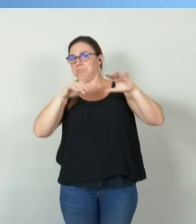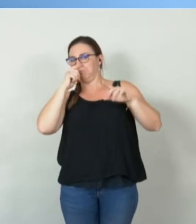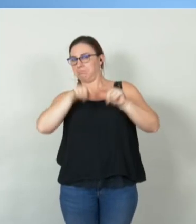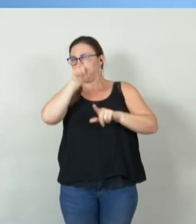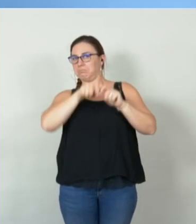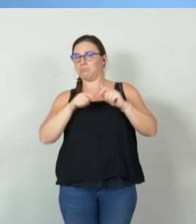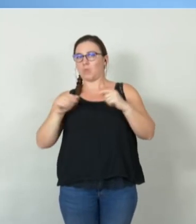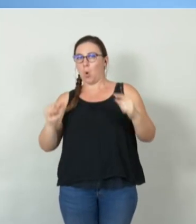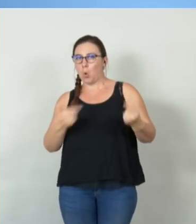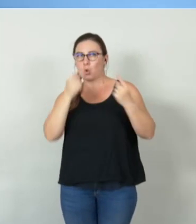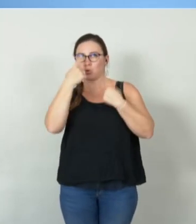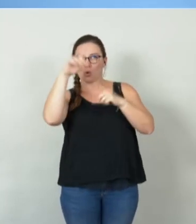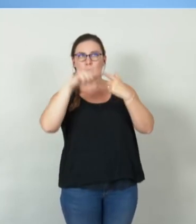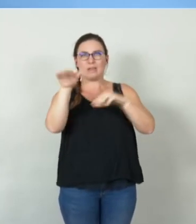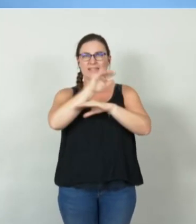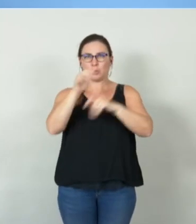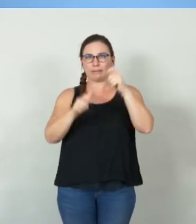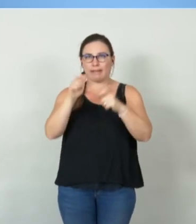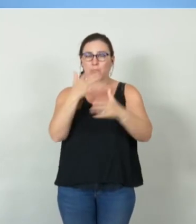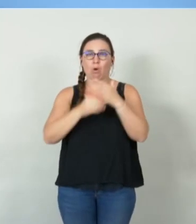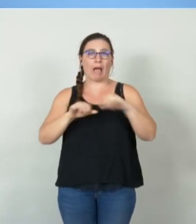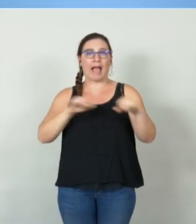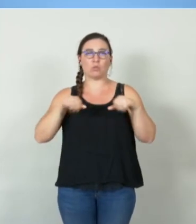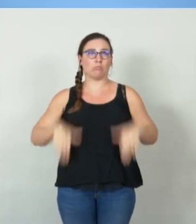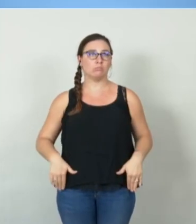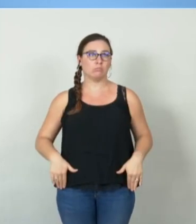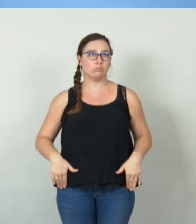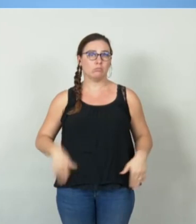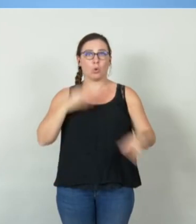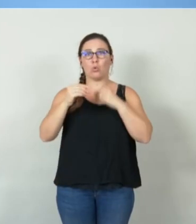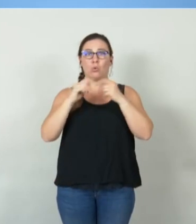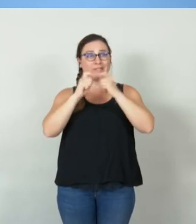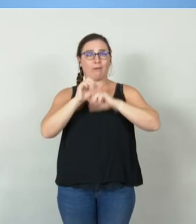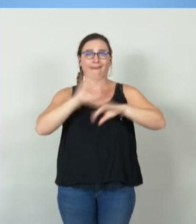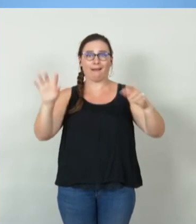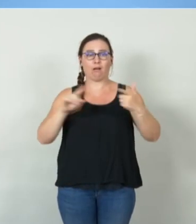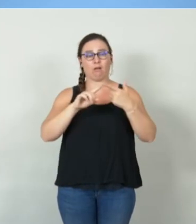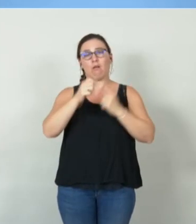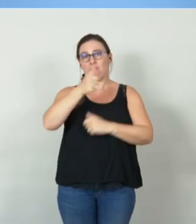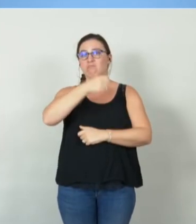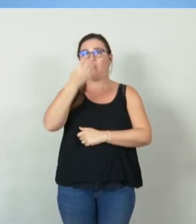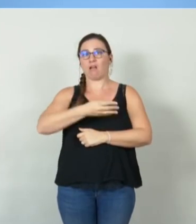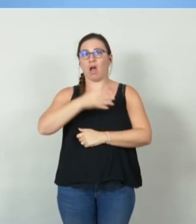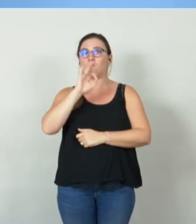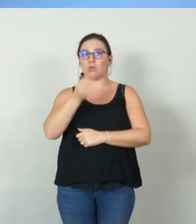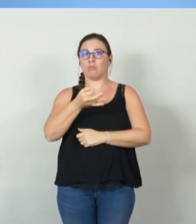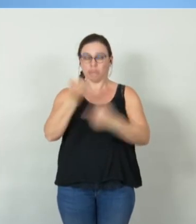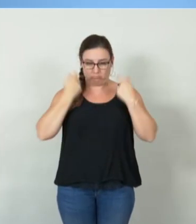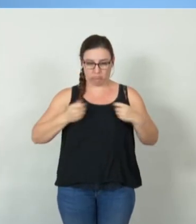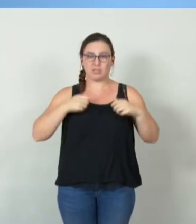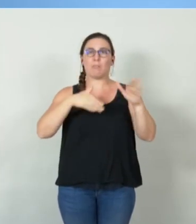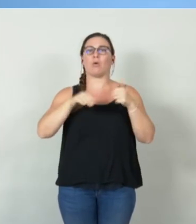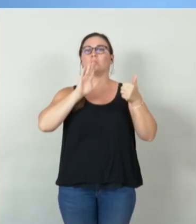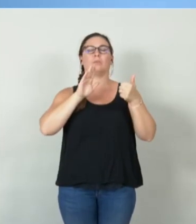contentieux l'insécurité c'est à dire l'inaction ou l'absence de dialogue à un quart des dépenses de gestion